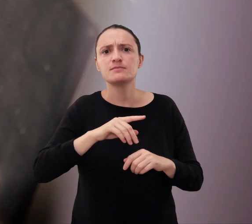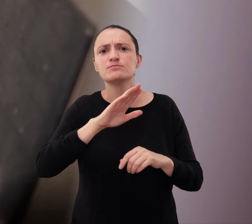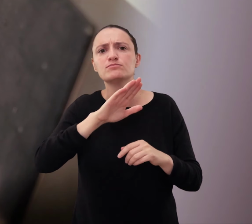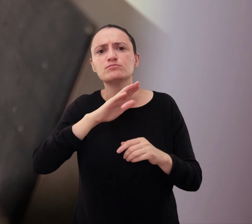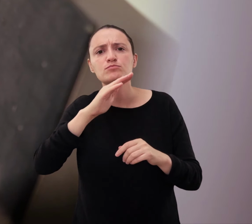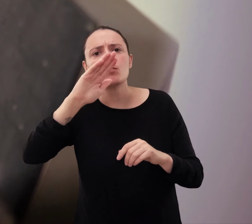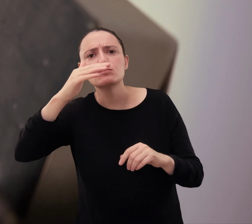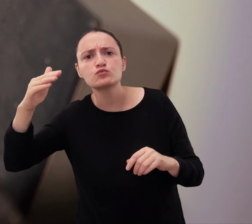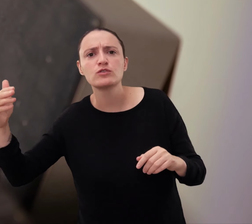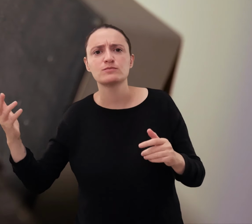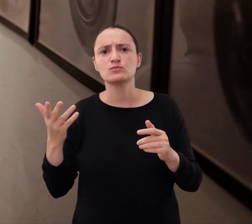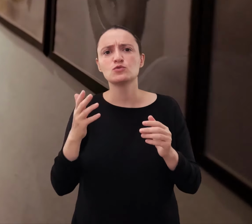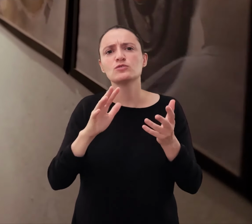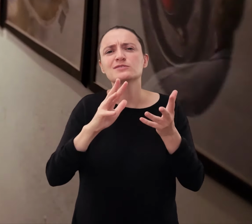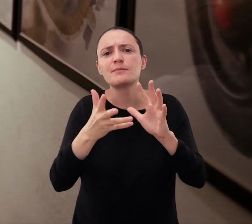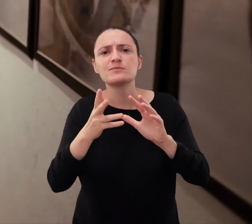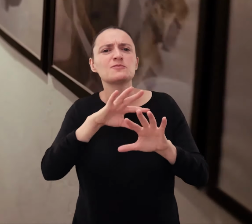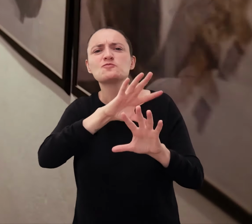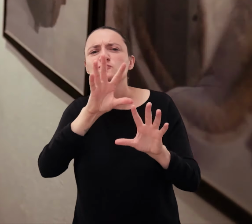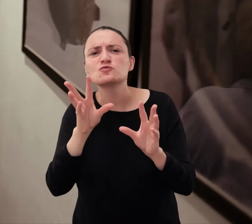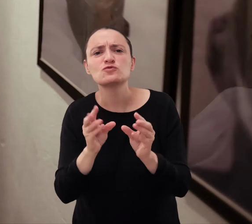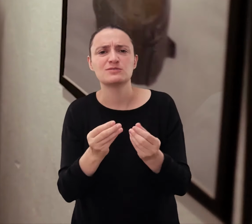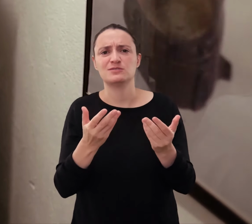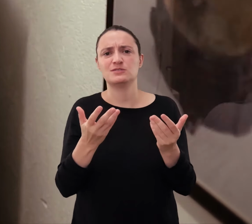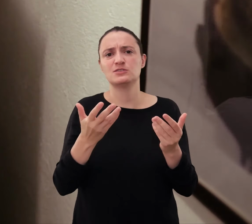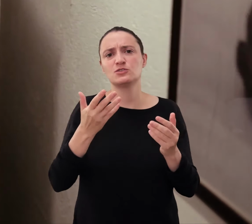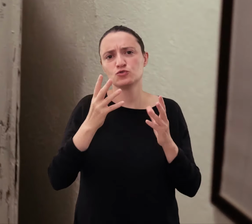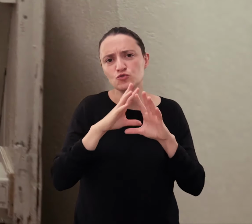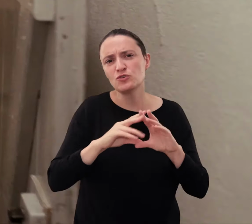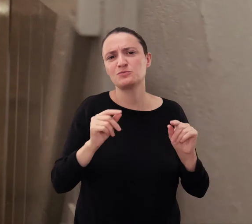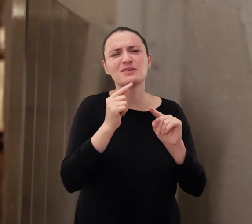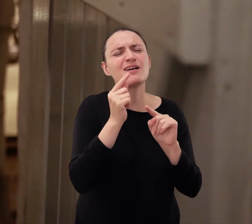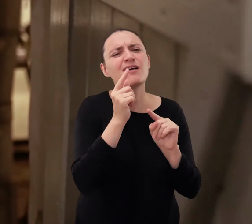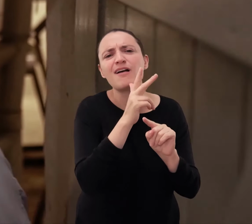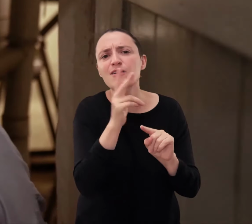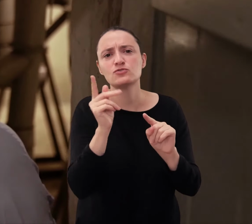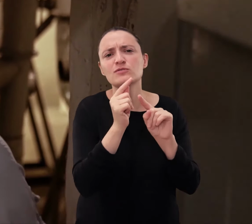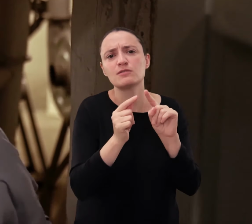się znajduje, każdy detal.